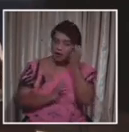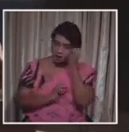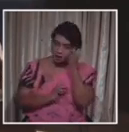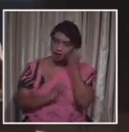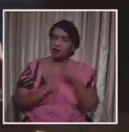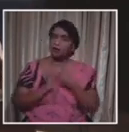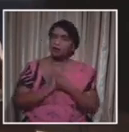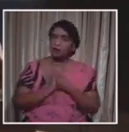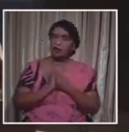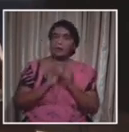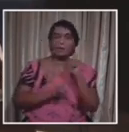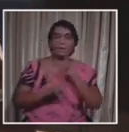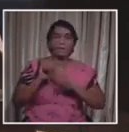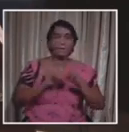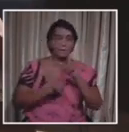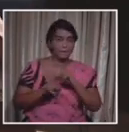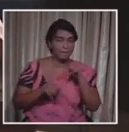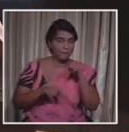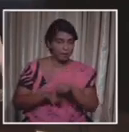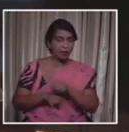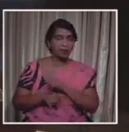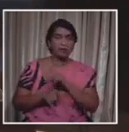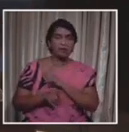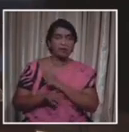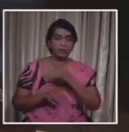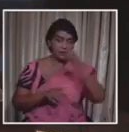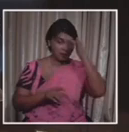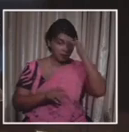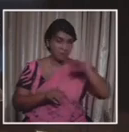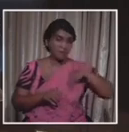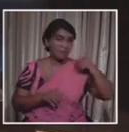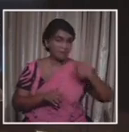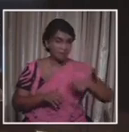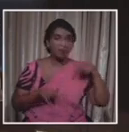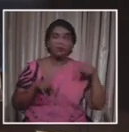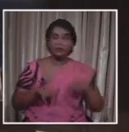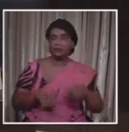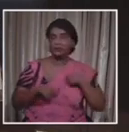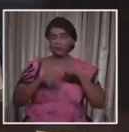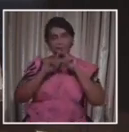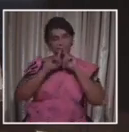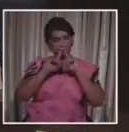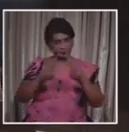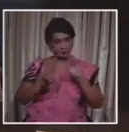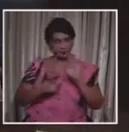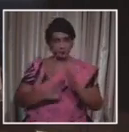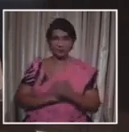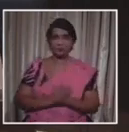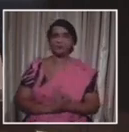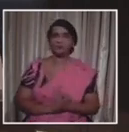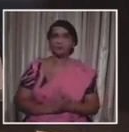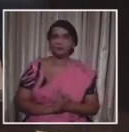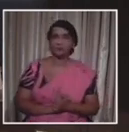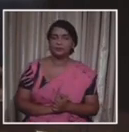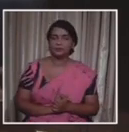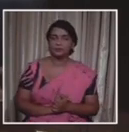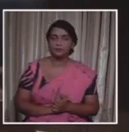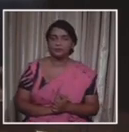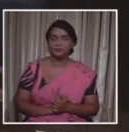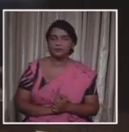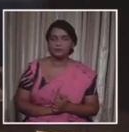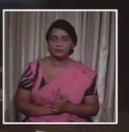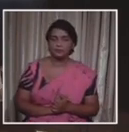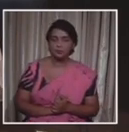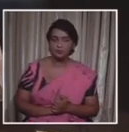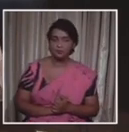ගරු පාර්ලිමේන්තුවේ සභානායකතුමා විසින් දැන් ඉදිරිපත් කරනු. ගරු සභානායකතුමා,